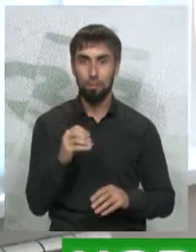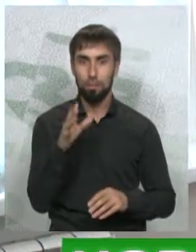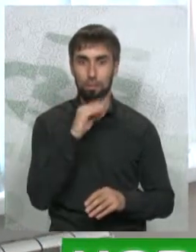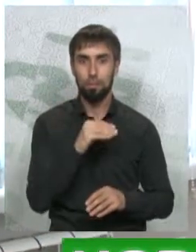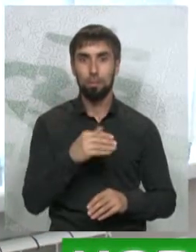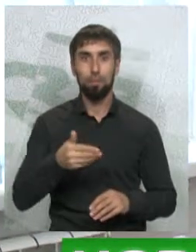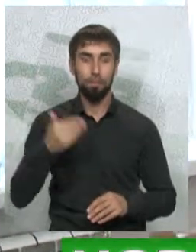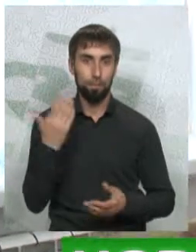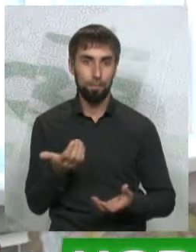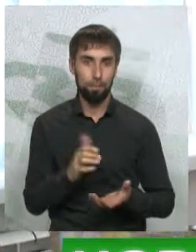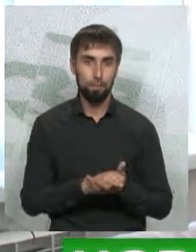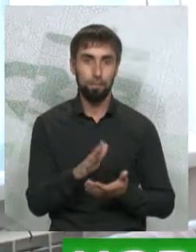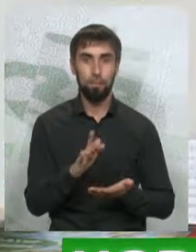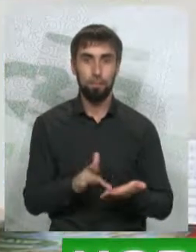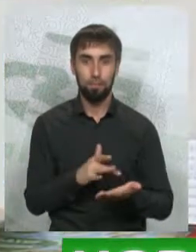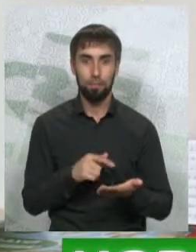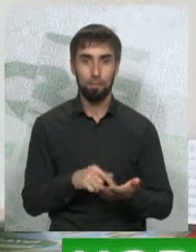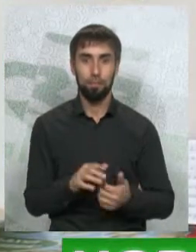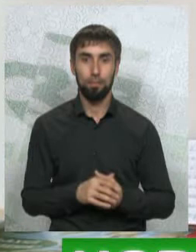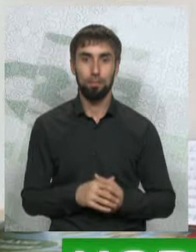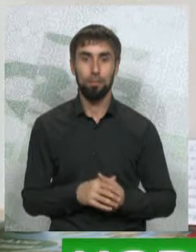успели заранее познакомиться с книжкой.